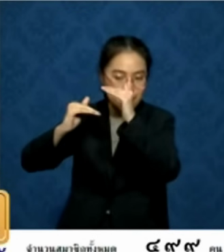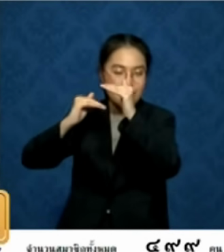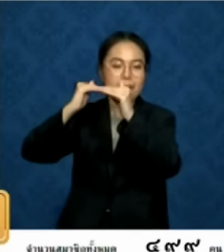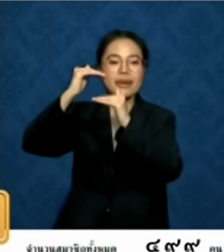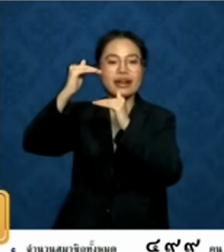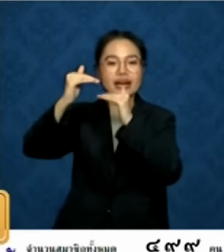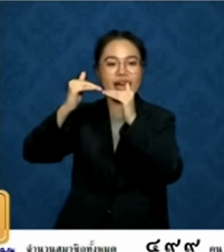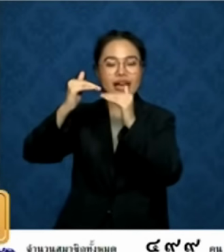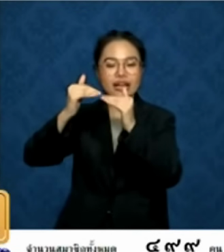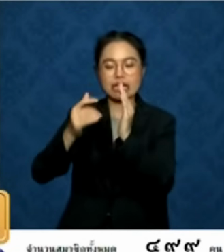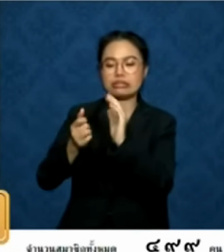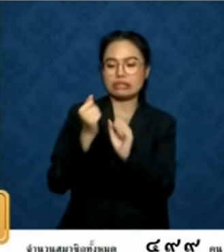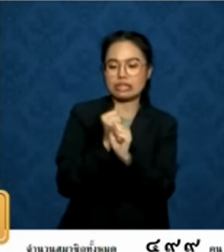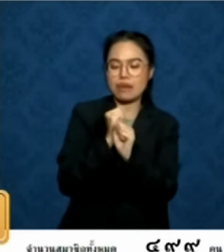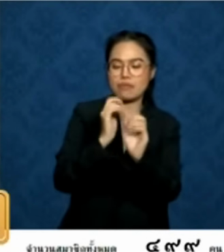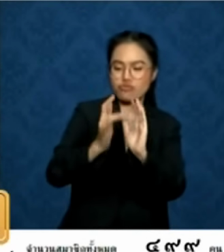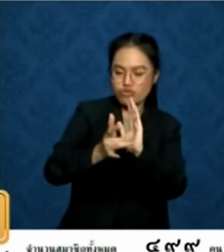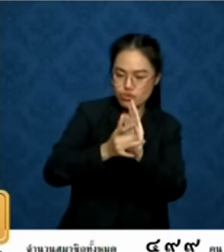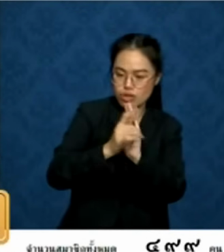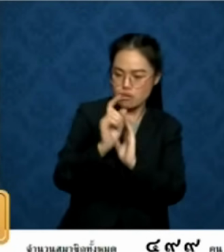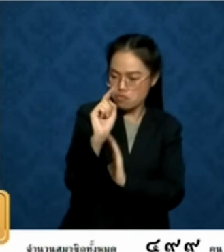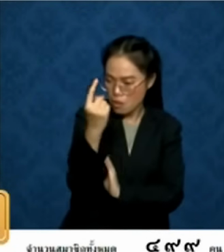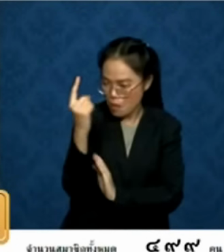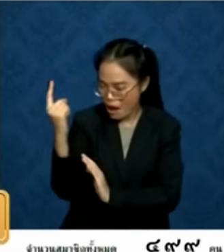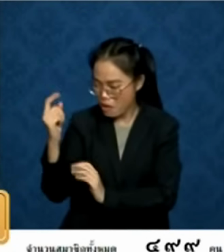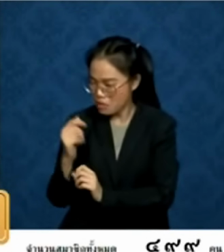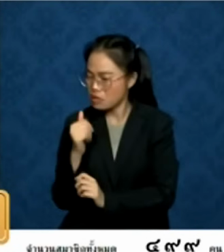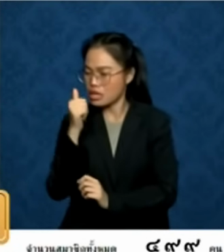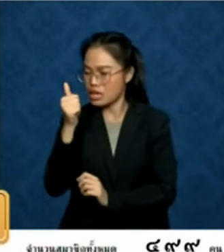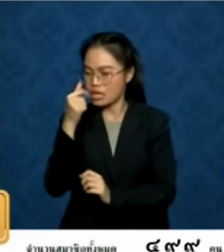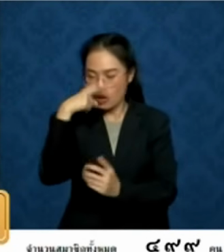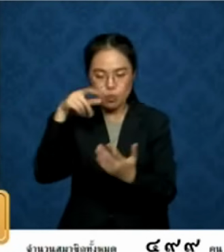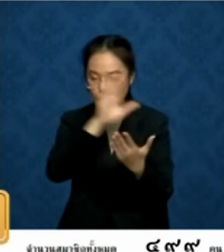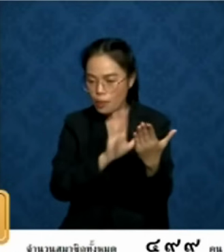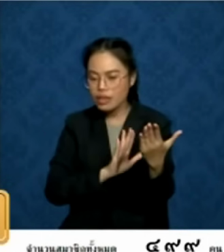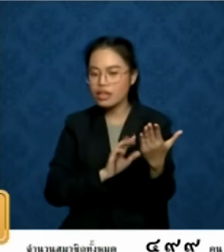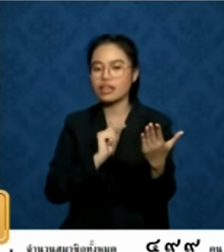ใช้เทคโนโลยีที่ดีขึ้นทั้งประเทศ